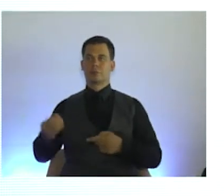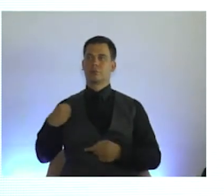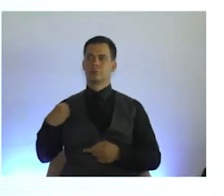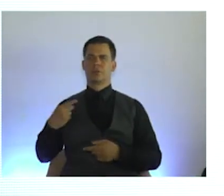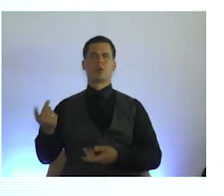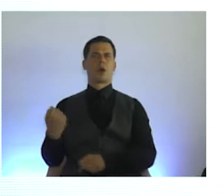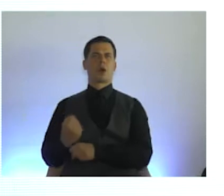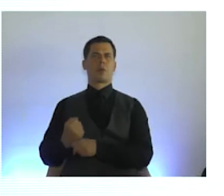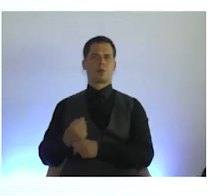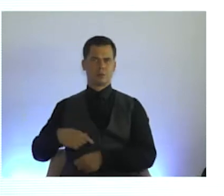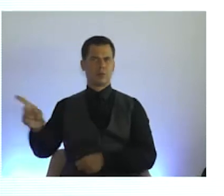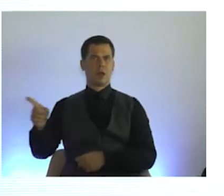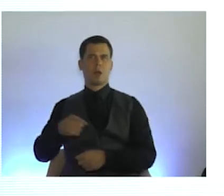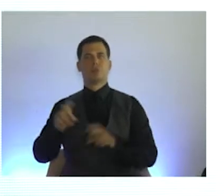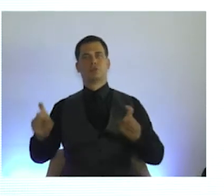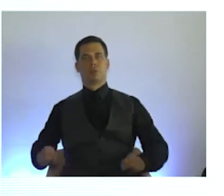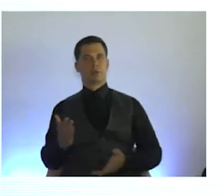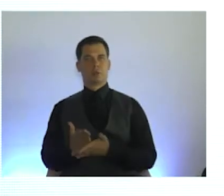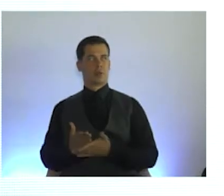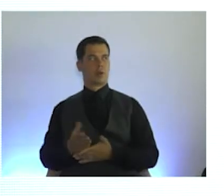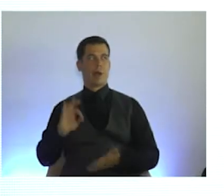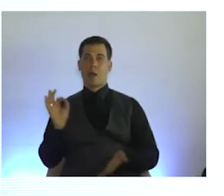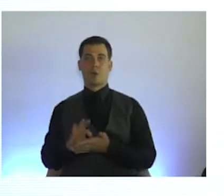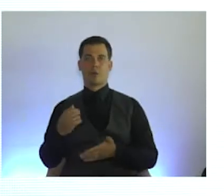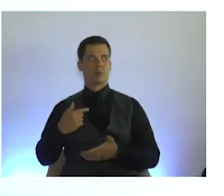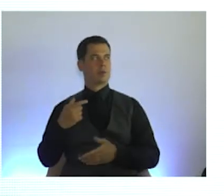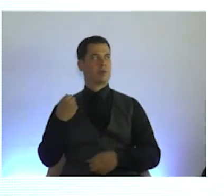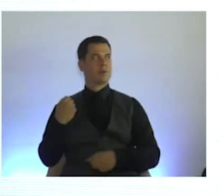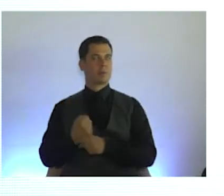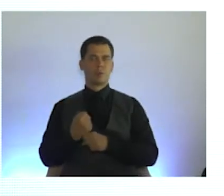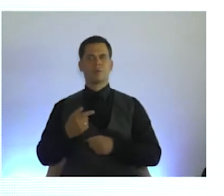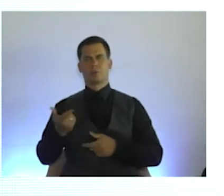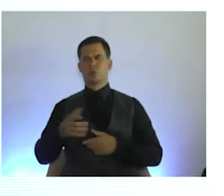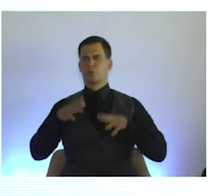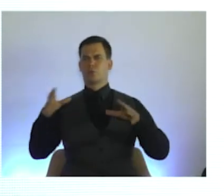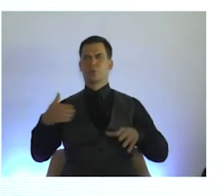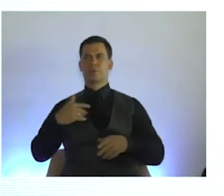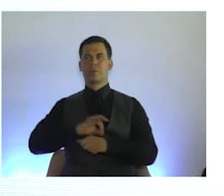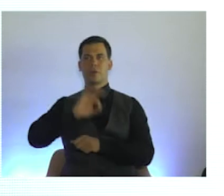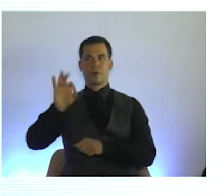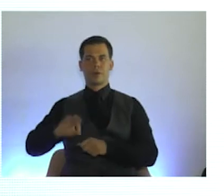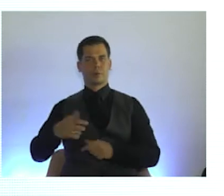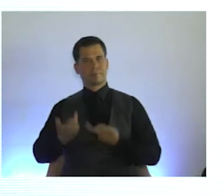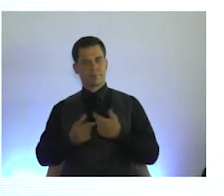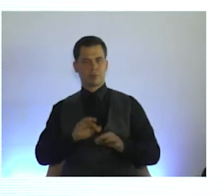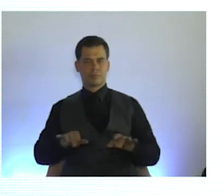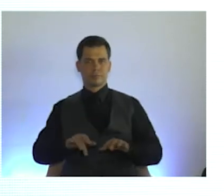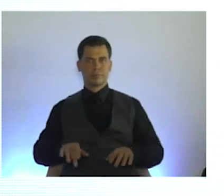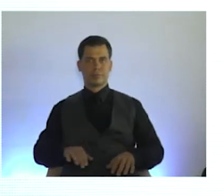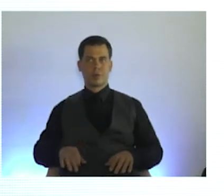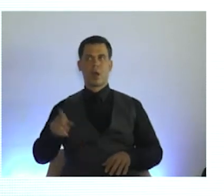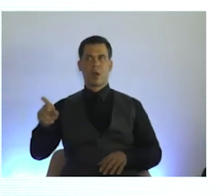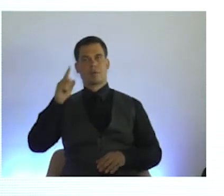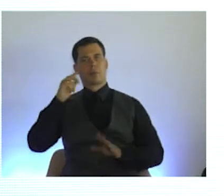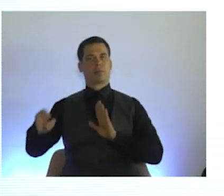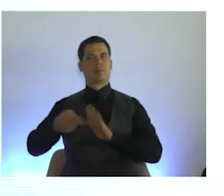tylko siedzisz przy tym komputerze. Ja w tym czasie pracowałem, bo przygotowywałem się do jakiegoś dużego projektu. I niestety taki schemat myślenia